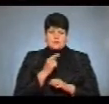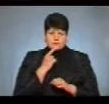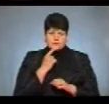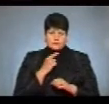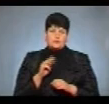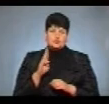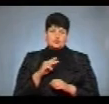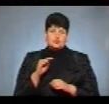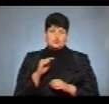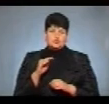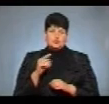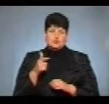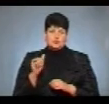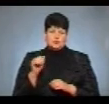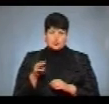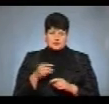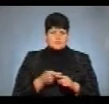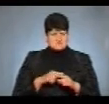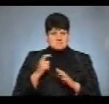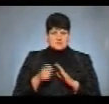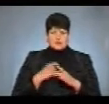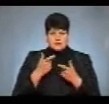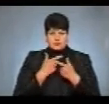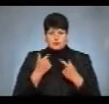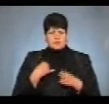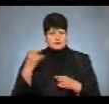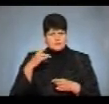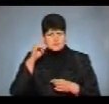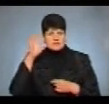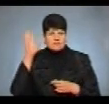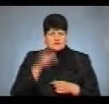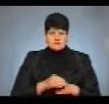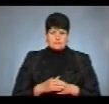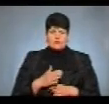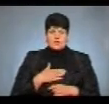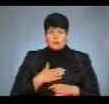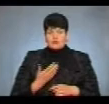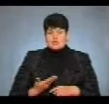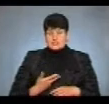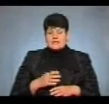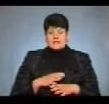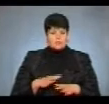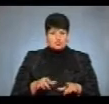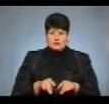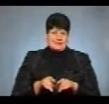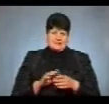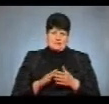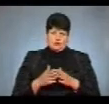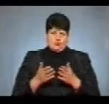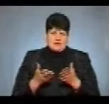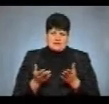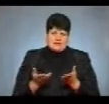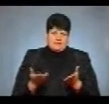дієвіше. Насправді дуже пізнавальна інформація, її треба знати всім. В моєму житті не було таких ситуацій, яких потрібно було